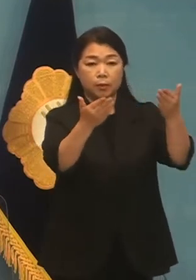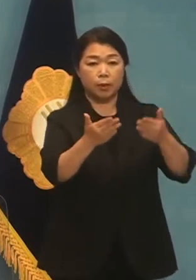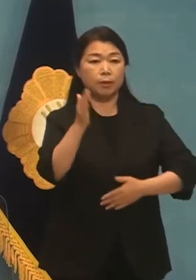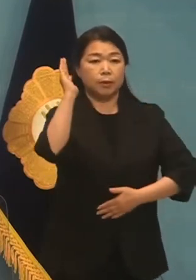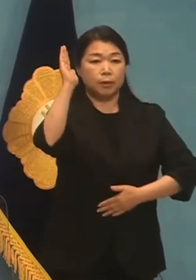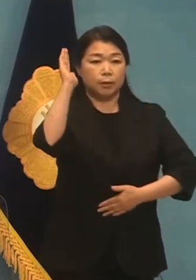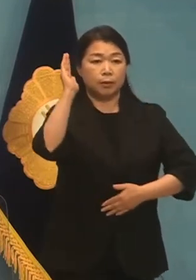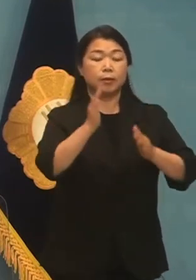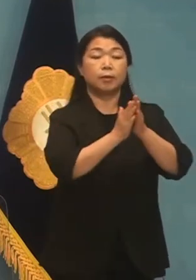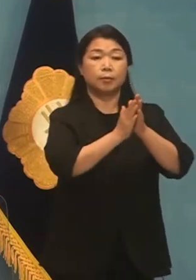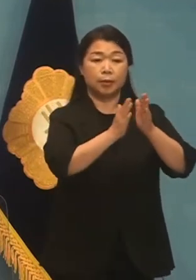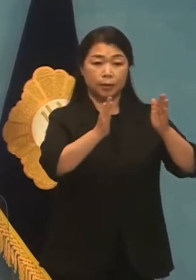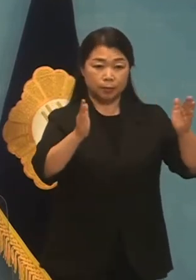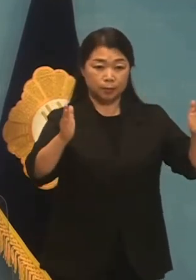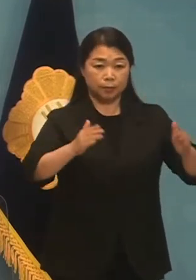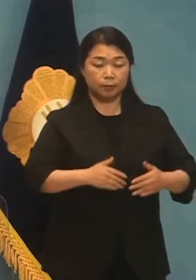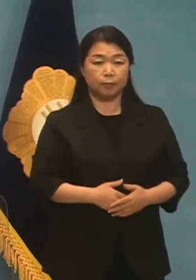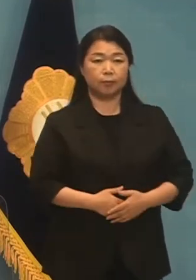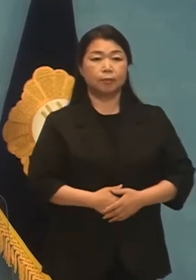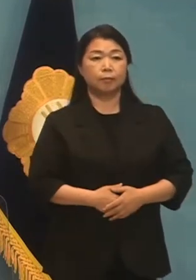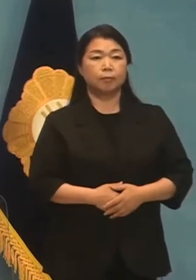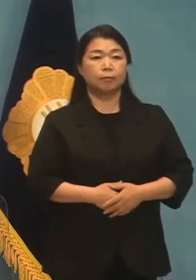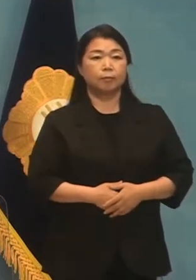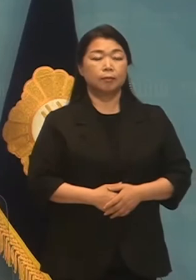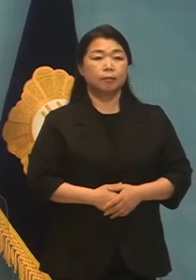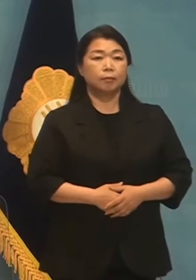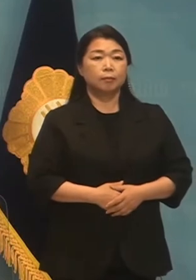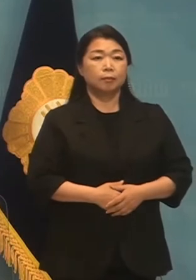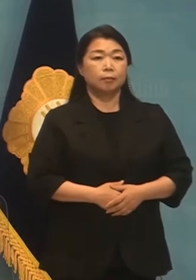기자회견 시작하도록 하겠습니다.